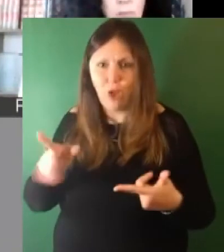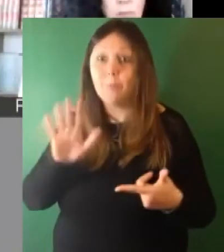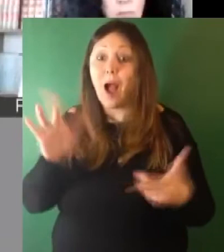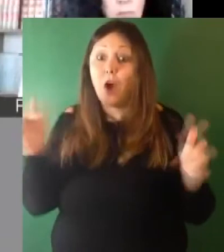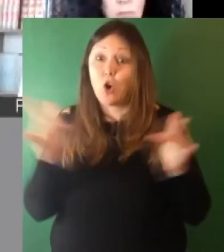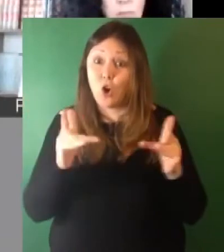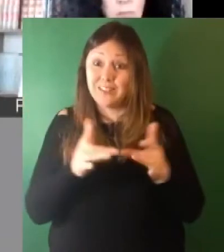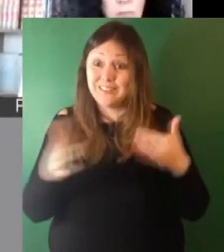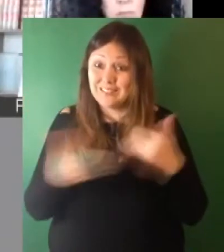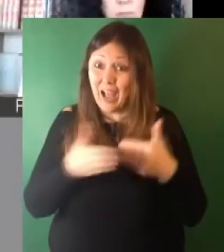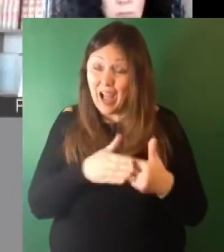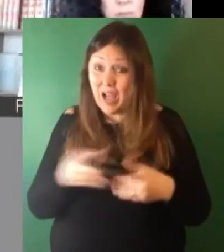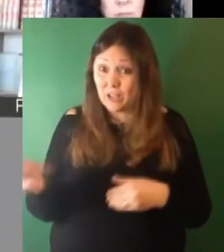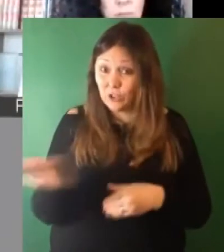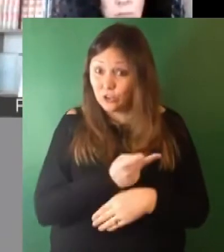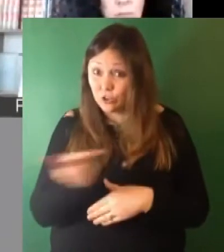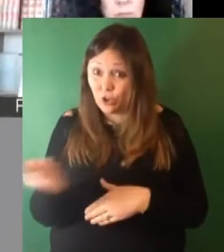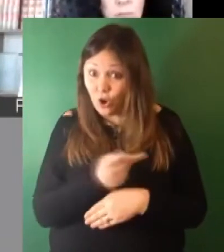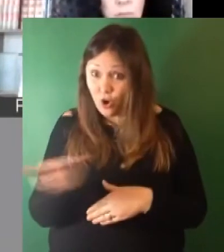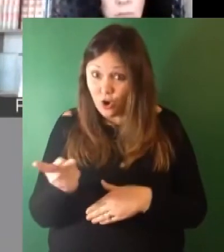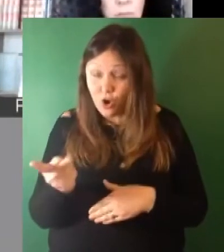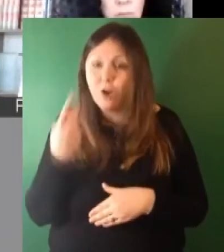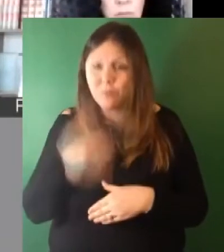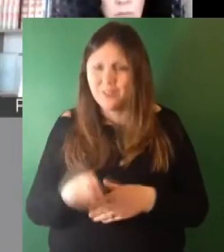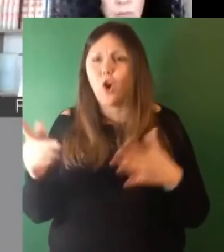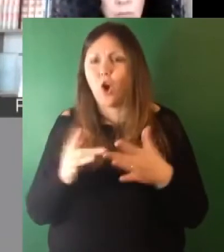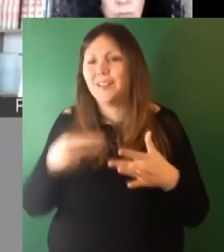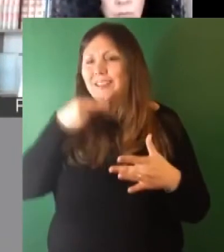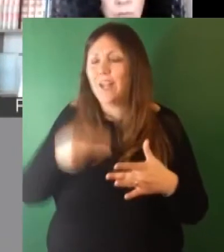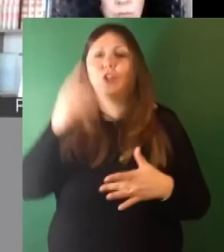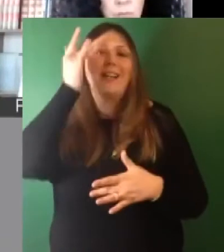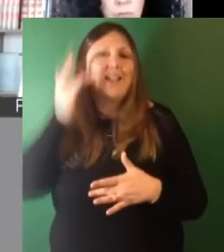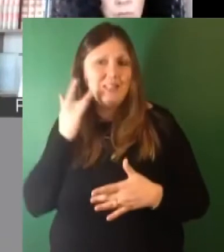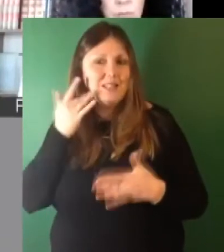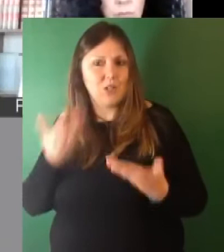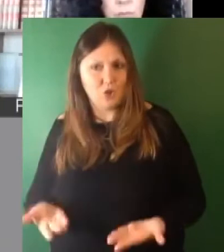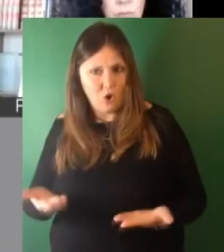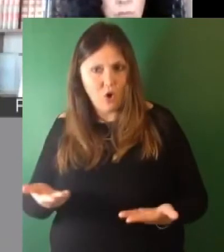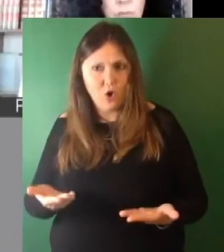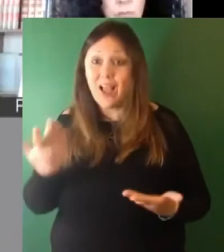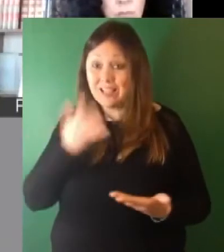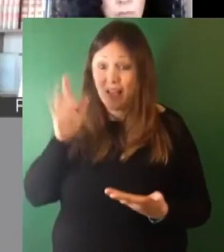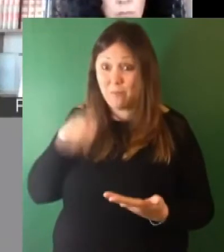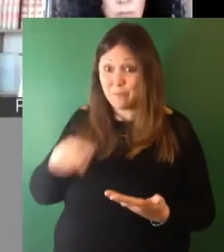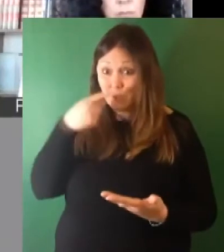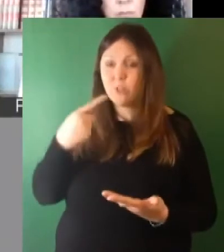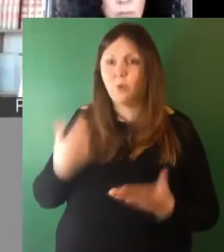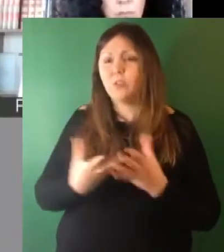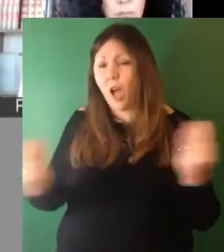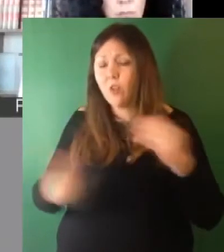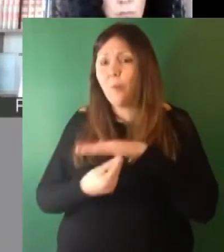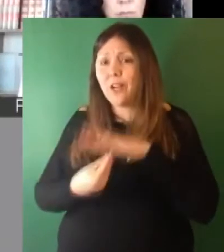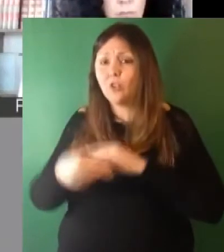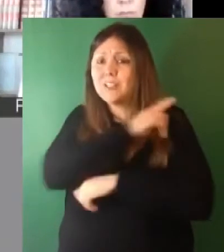è un contatto che si definisce a rischio, in questo caso abbiamo molti operatori sanitari che che sono entrati in contatto durante la loro